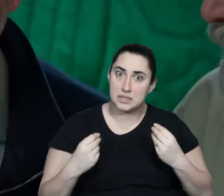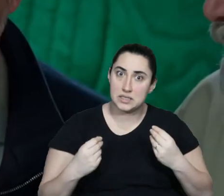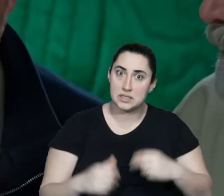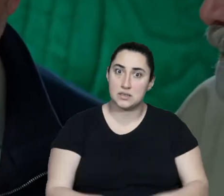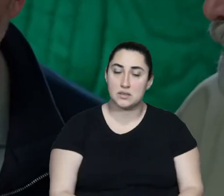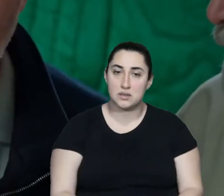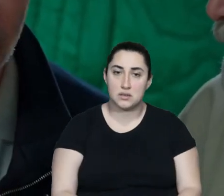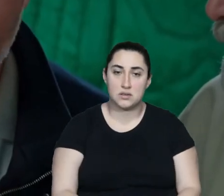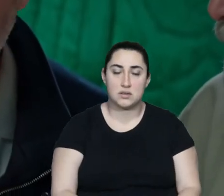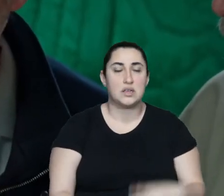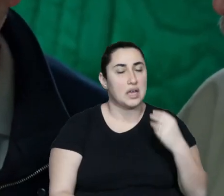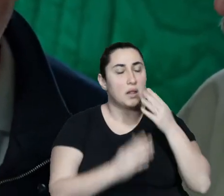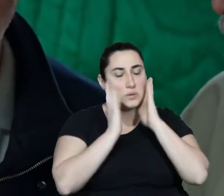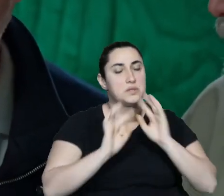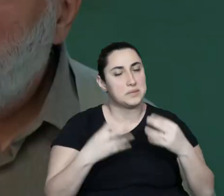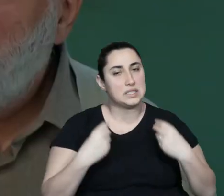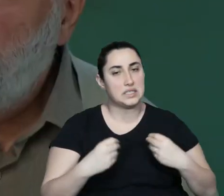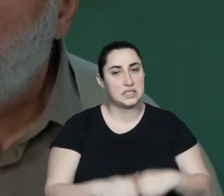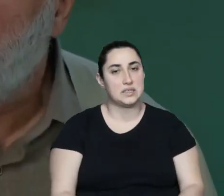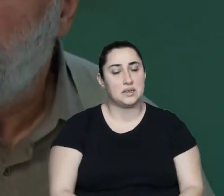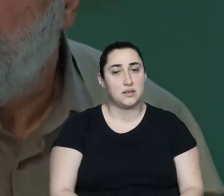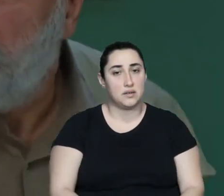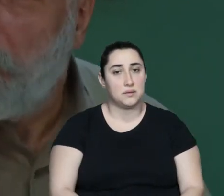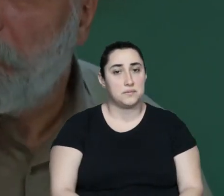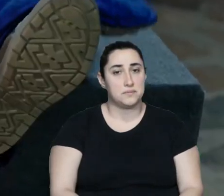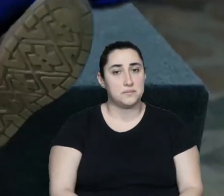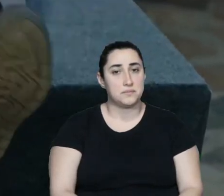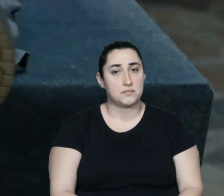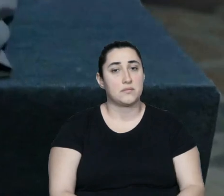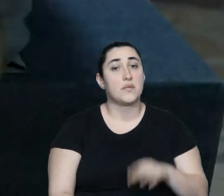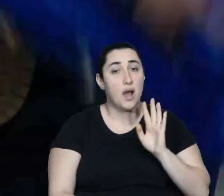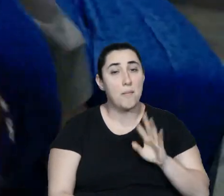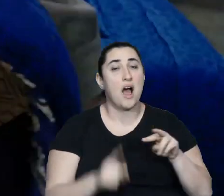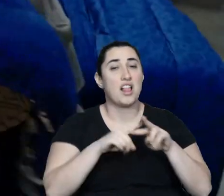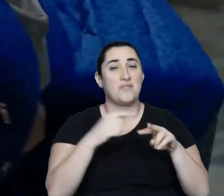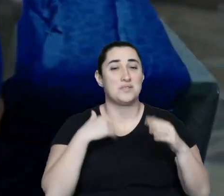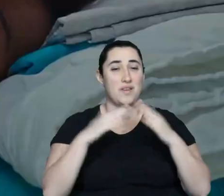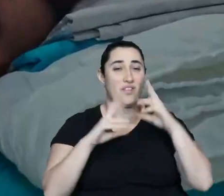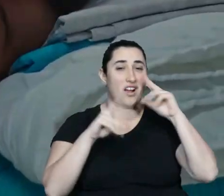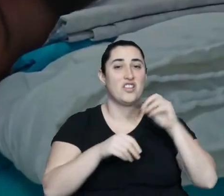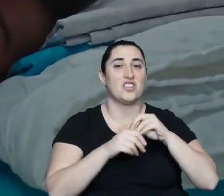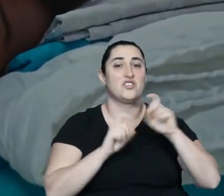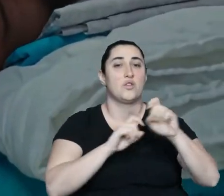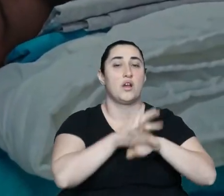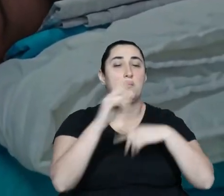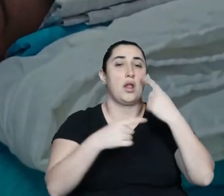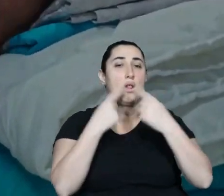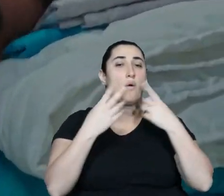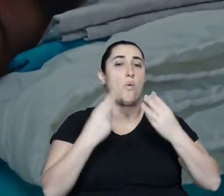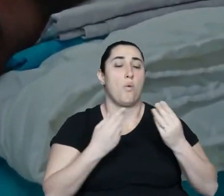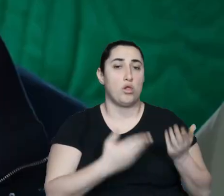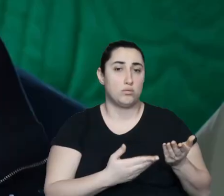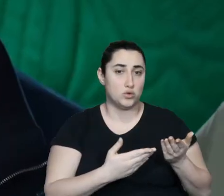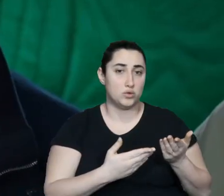dede? Allah'a şükür şimdi çok daha iyi. Ama ya Alev bize kaldı diye konu komşunun ağzında laf